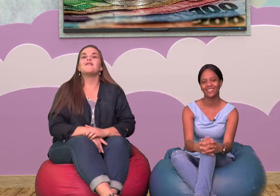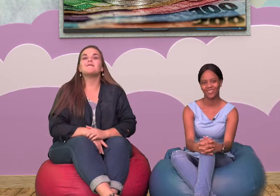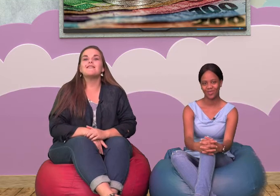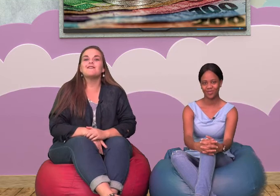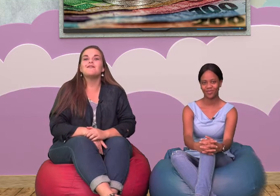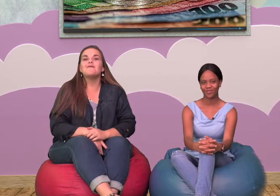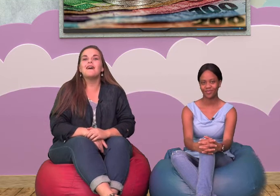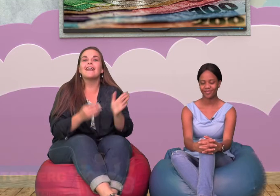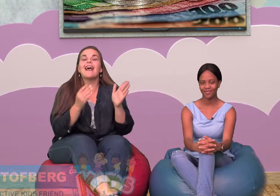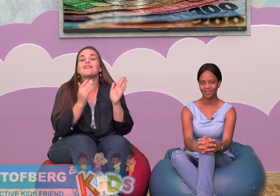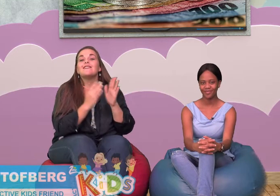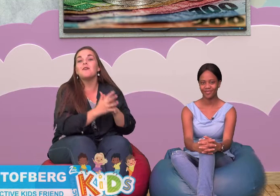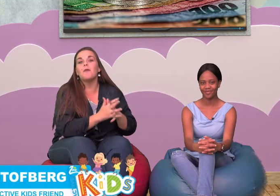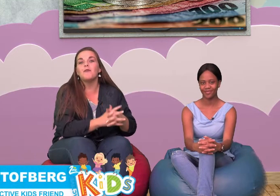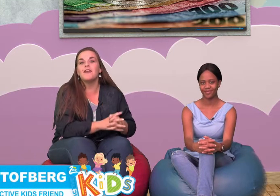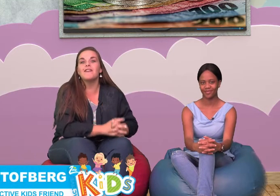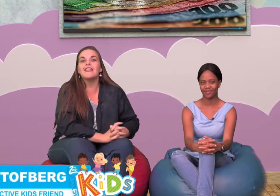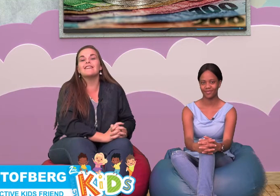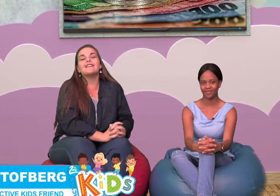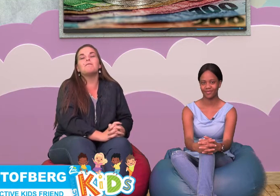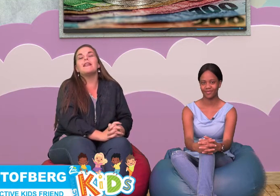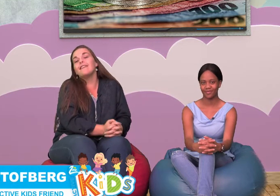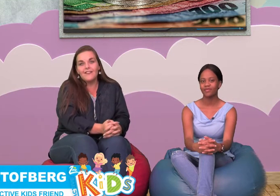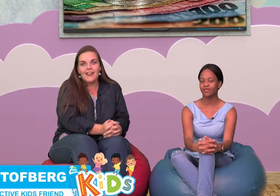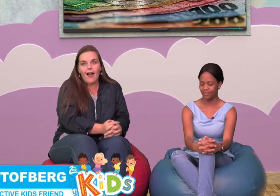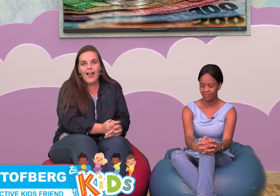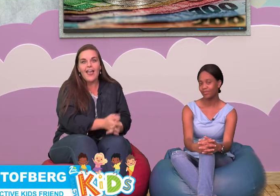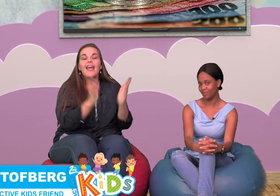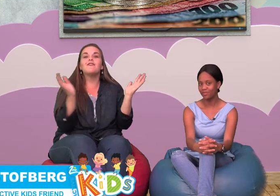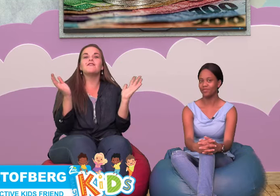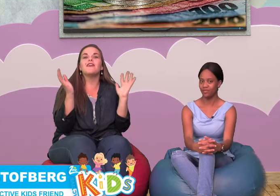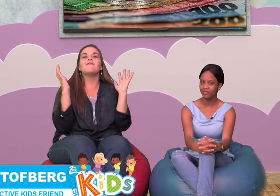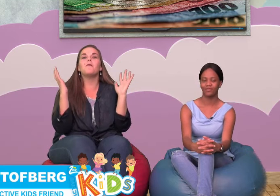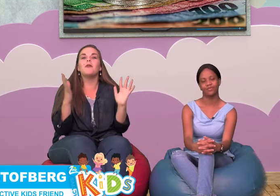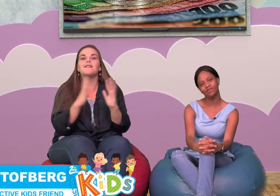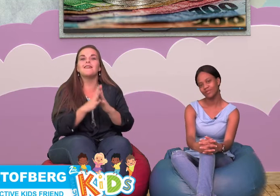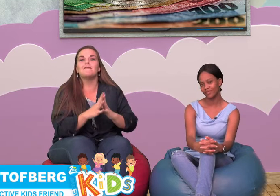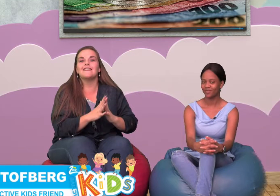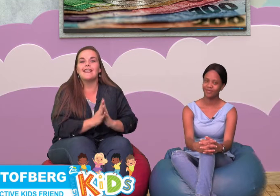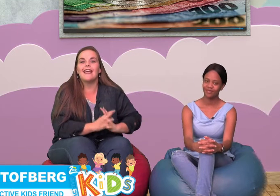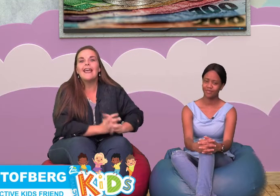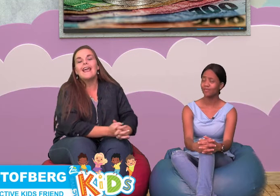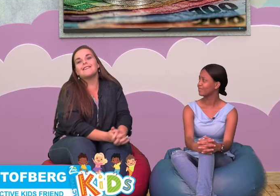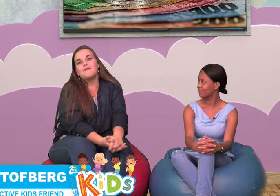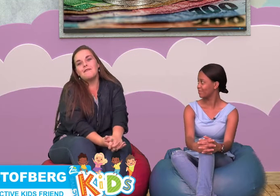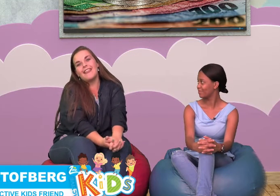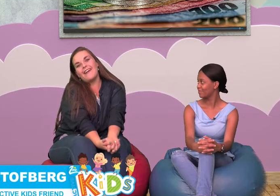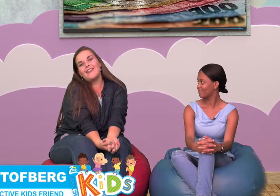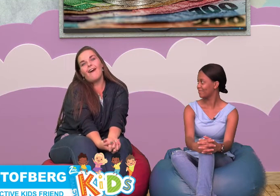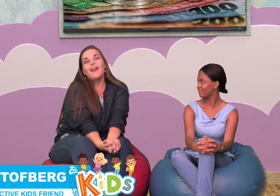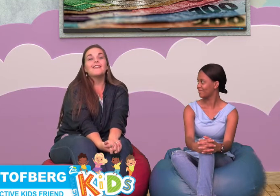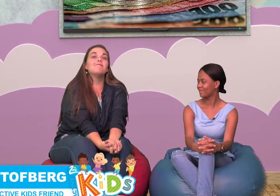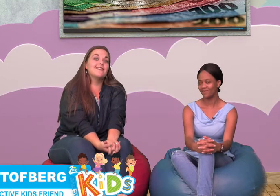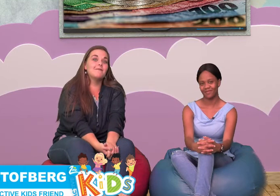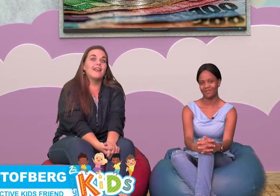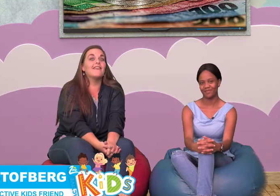My naam is Stofberg en ek is so opgewonde want dit is 'n splinternuwe dag in ons week vol plaaslike besighede en saam met my het ek